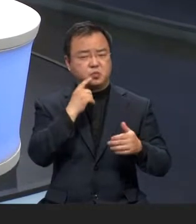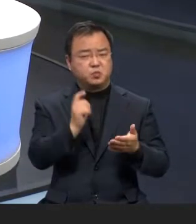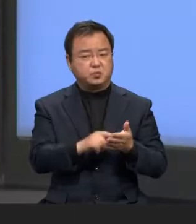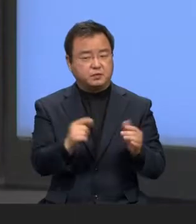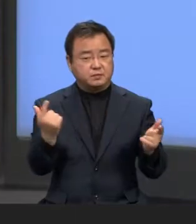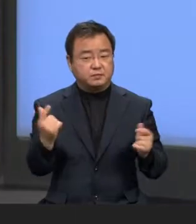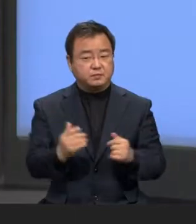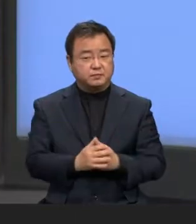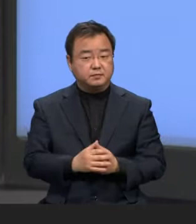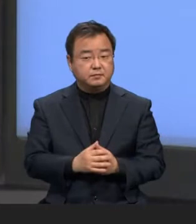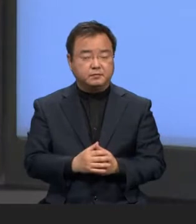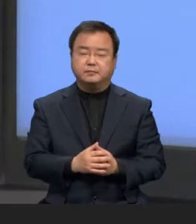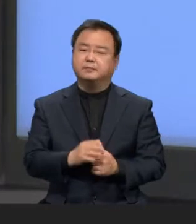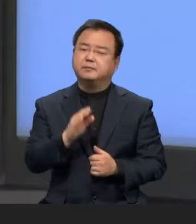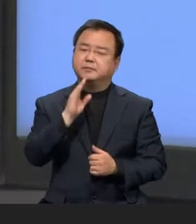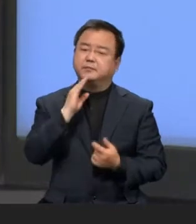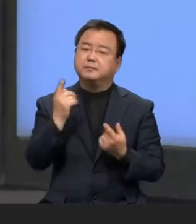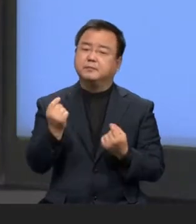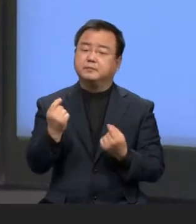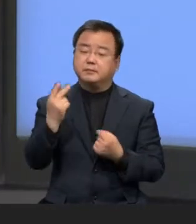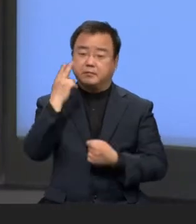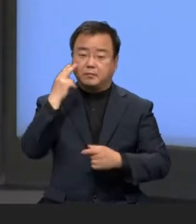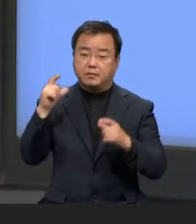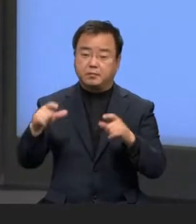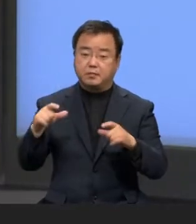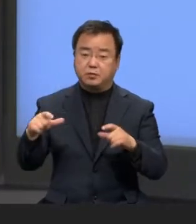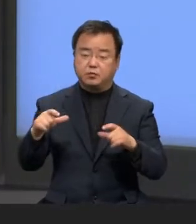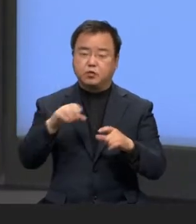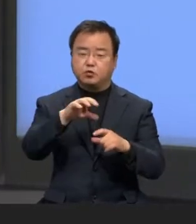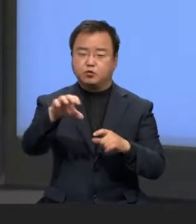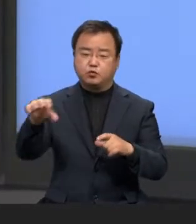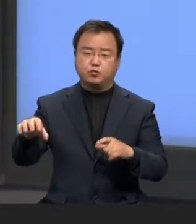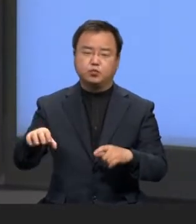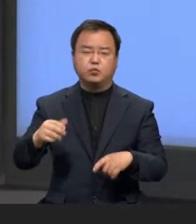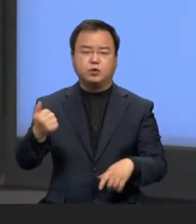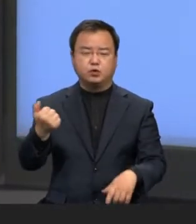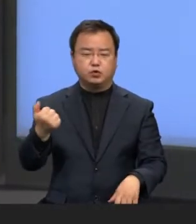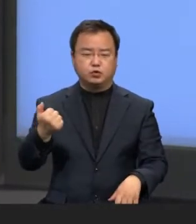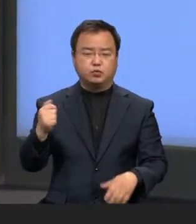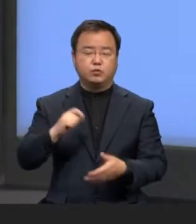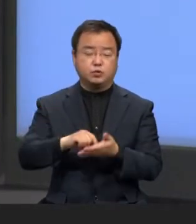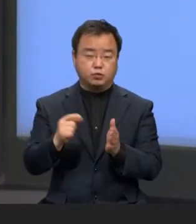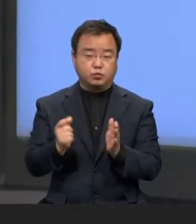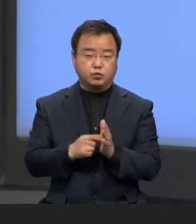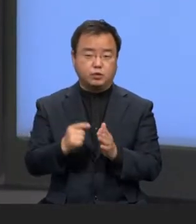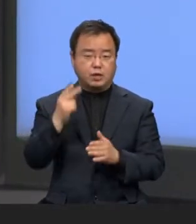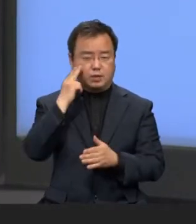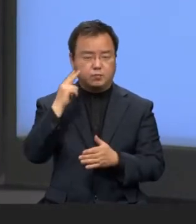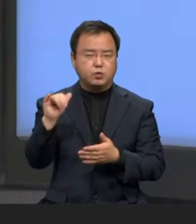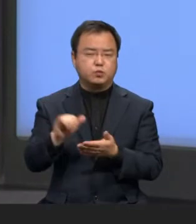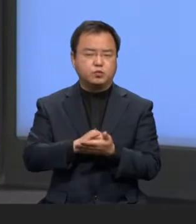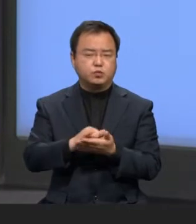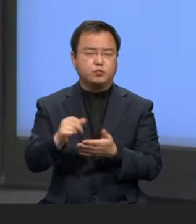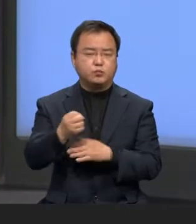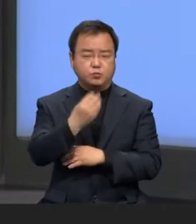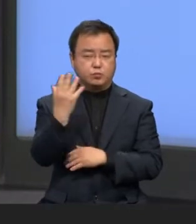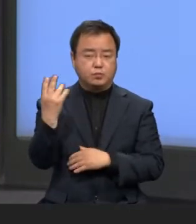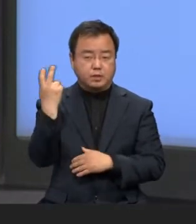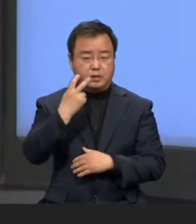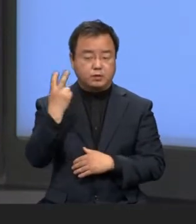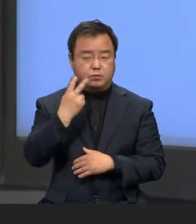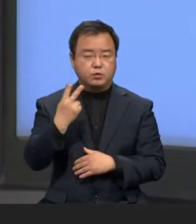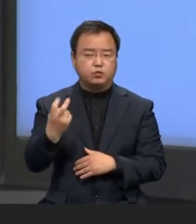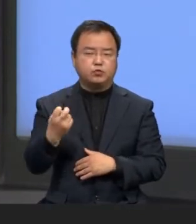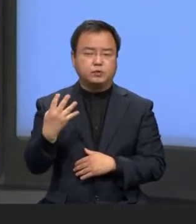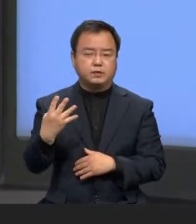예, 그렇습니다. 이 미국에 있는 주가 모두 50개인데요. 네. 이 뉴욕타임즈 취재 결과 이 가운데 24개의 주와 이